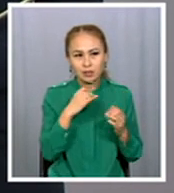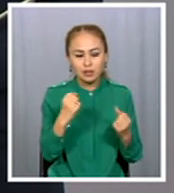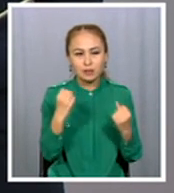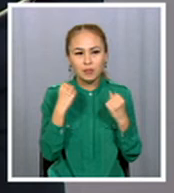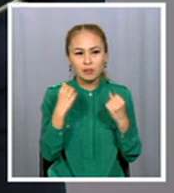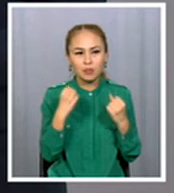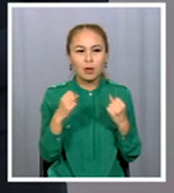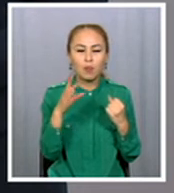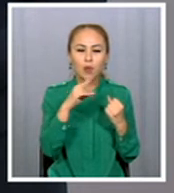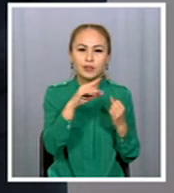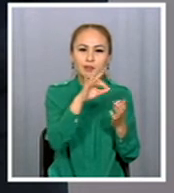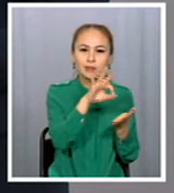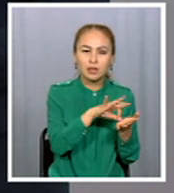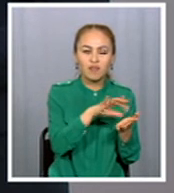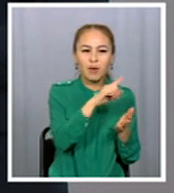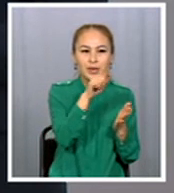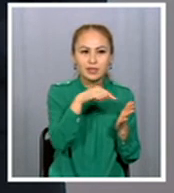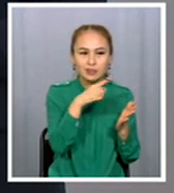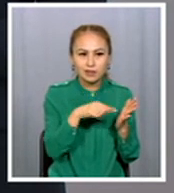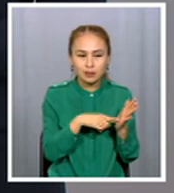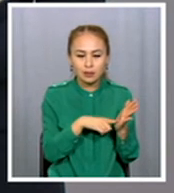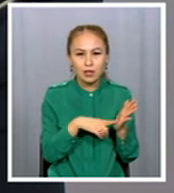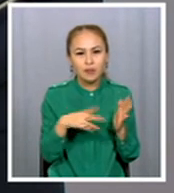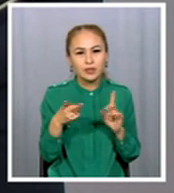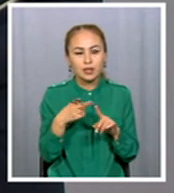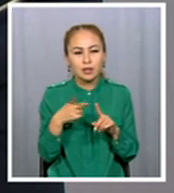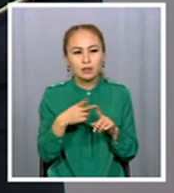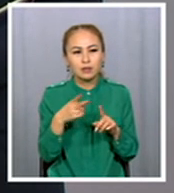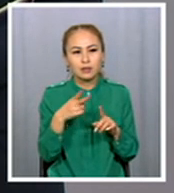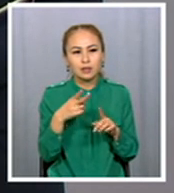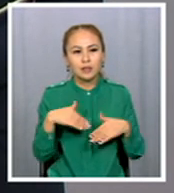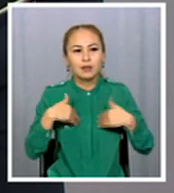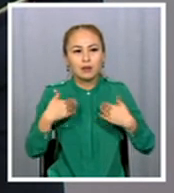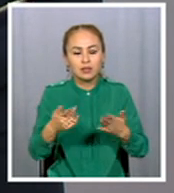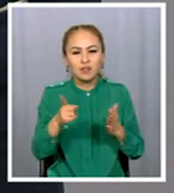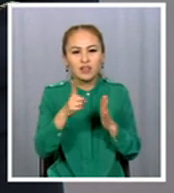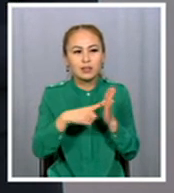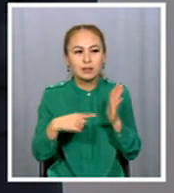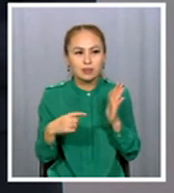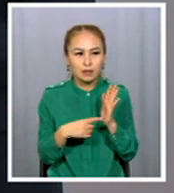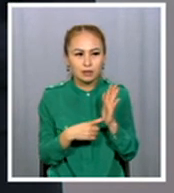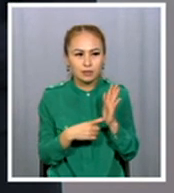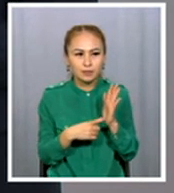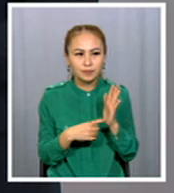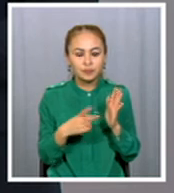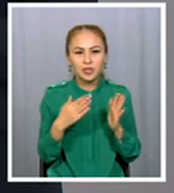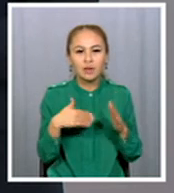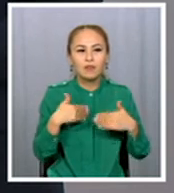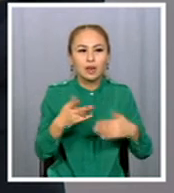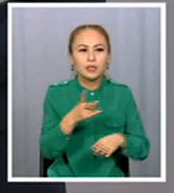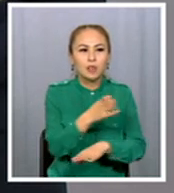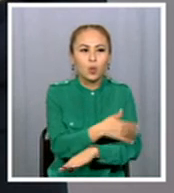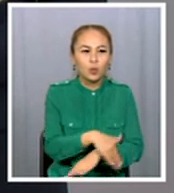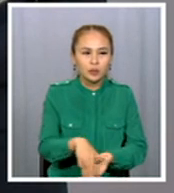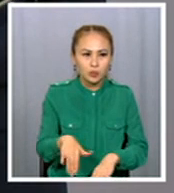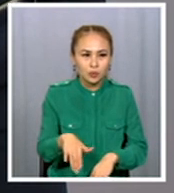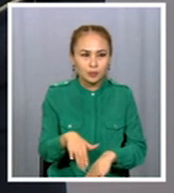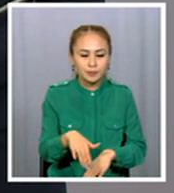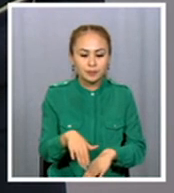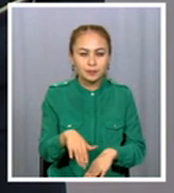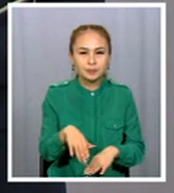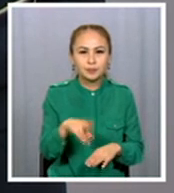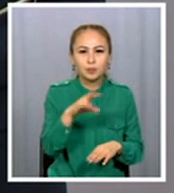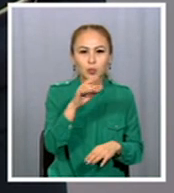По цели вопросительное предложение, по интонации восклицательное. Выходи на улицу. По